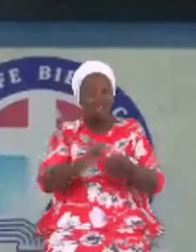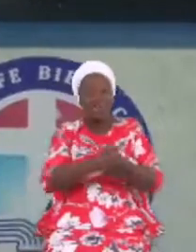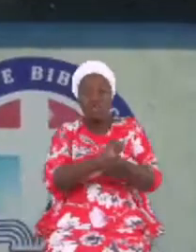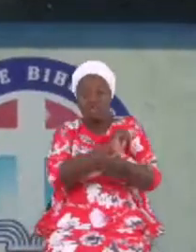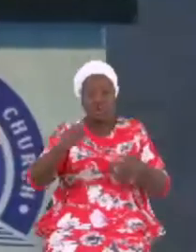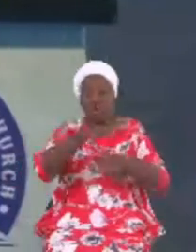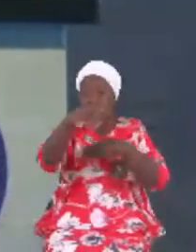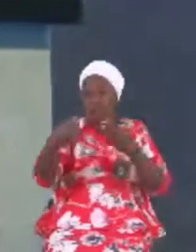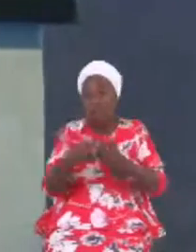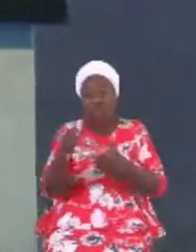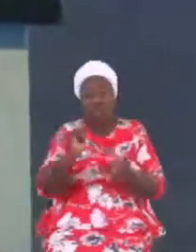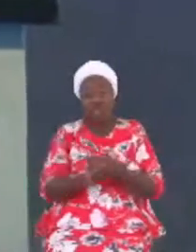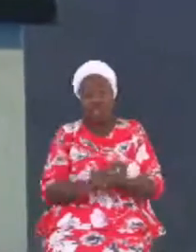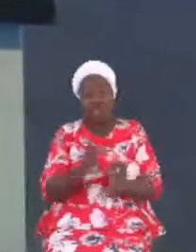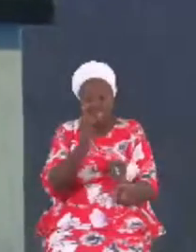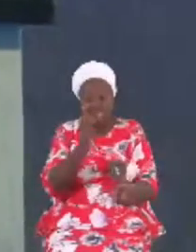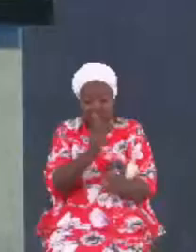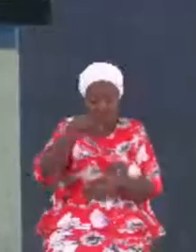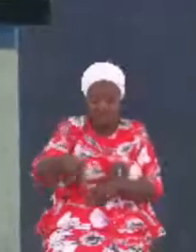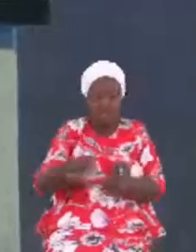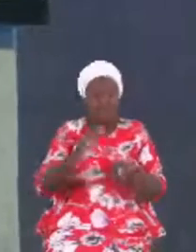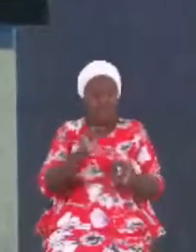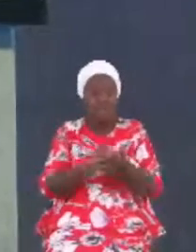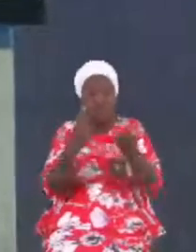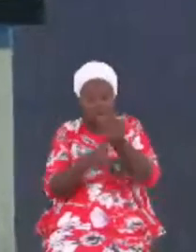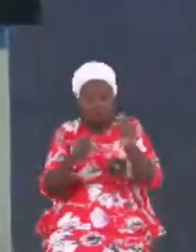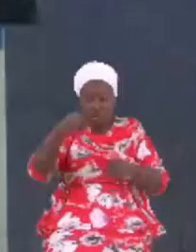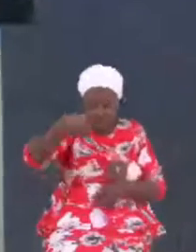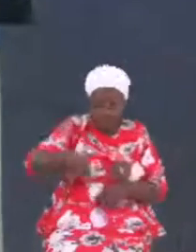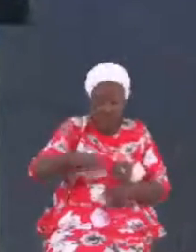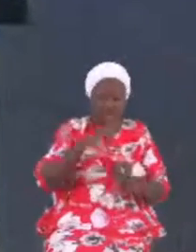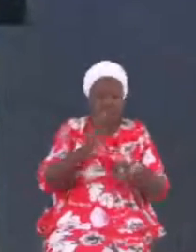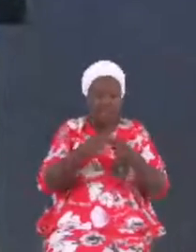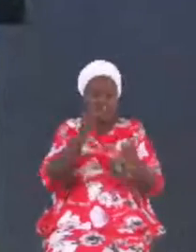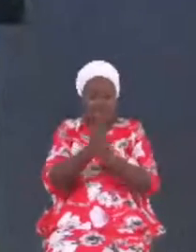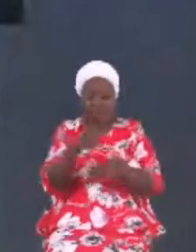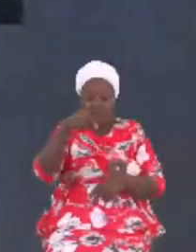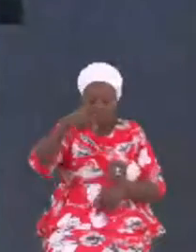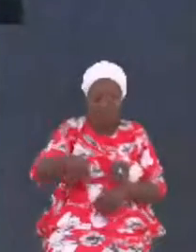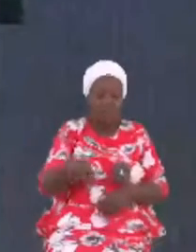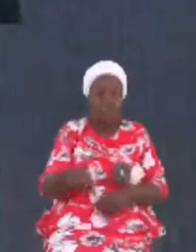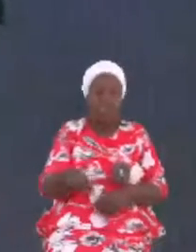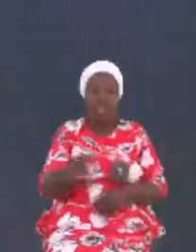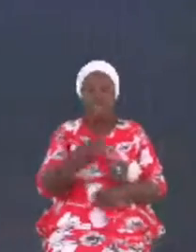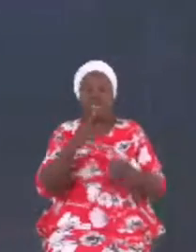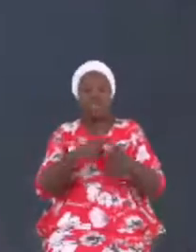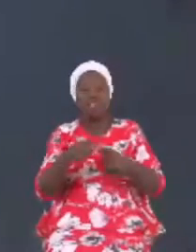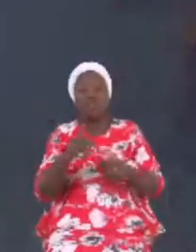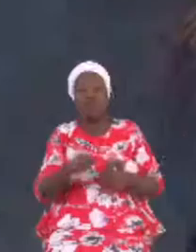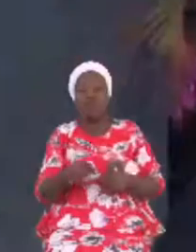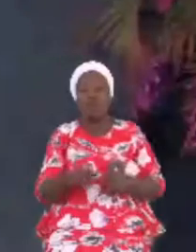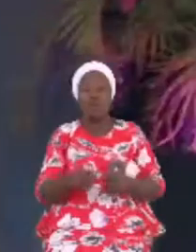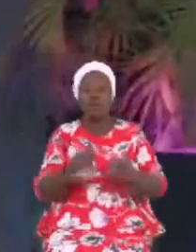les choses qui t'enfoncent, qui t'ont fait tomber, qui t'ont maintenu lié. Et tu